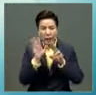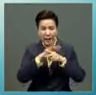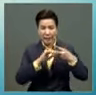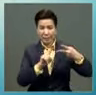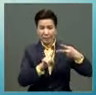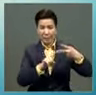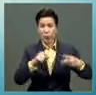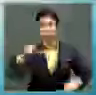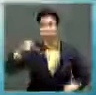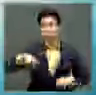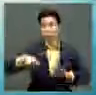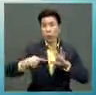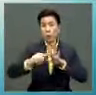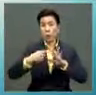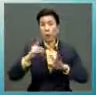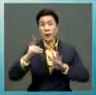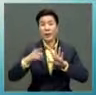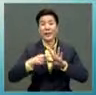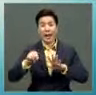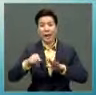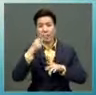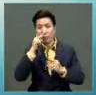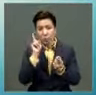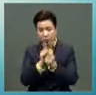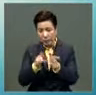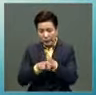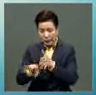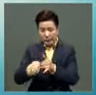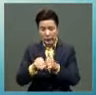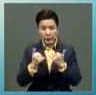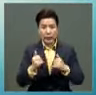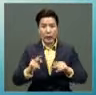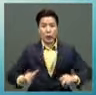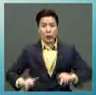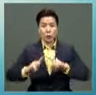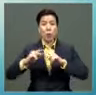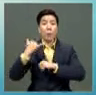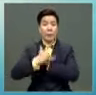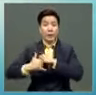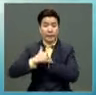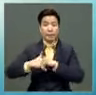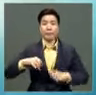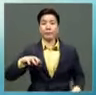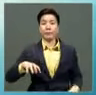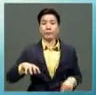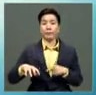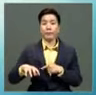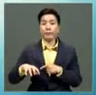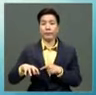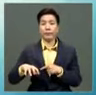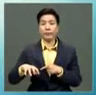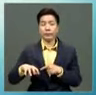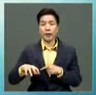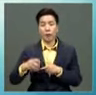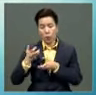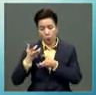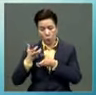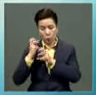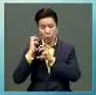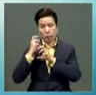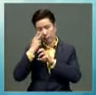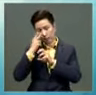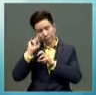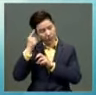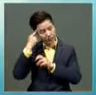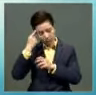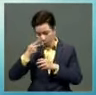นี่ยที่ว่านี้นะครับครั้งนี้ทางกต.หรือกระทรวงการต่างประเทศก็จะมีการทบทวนแล้